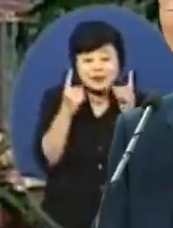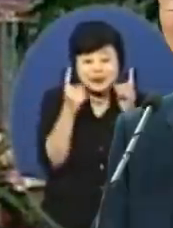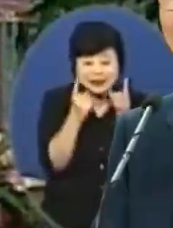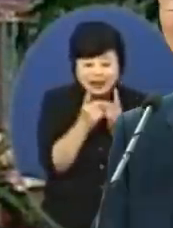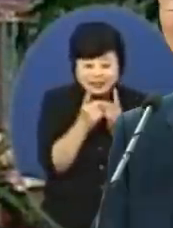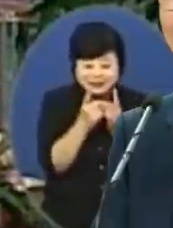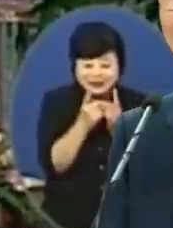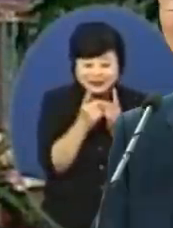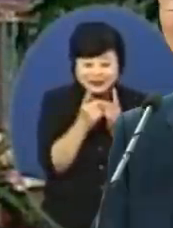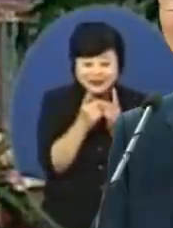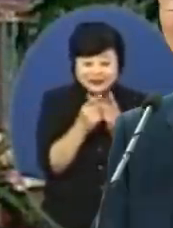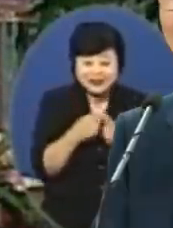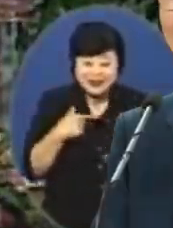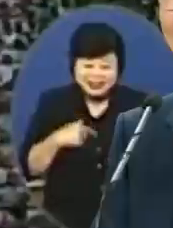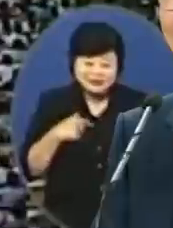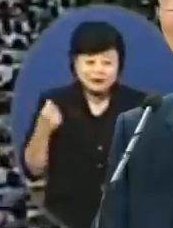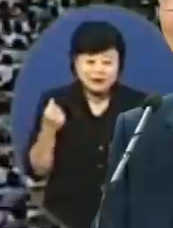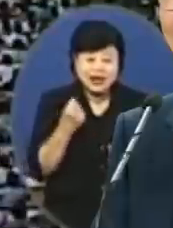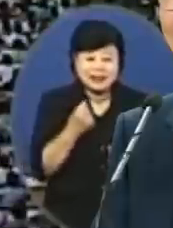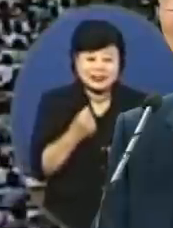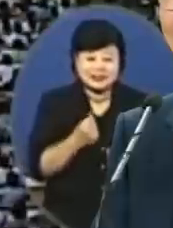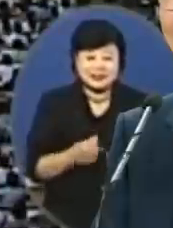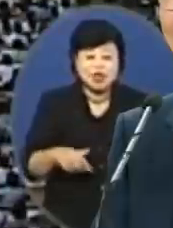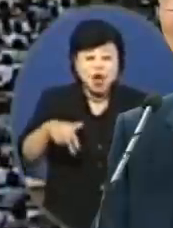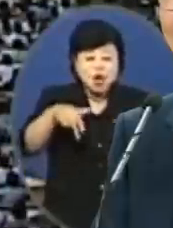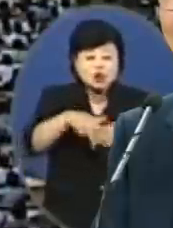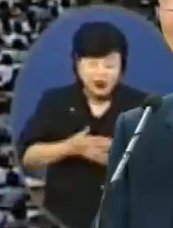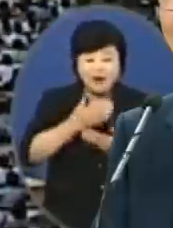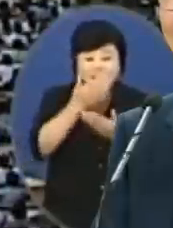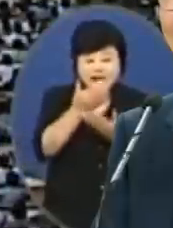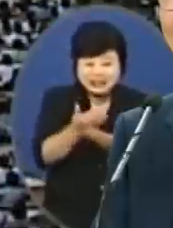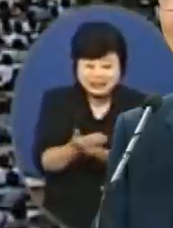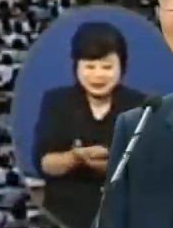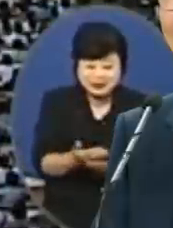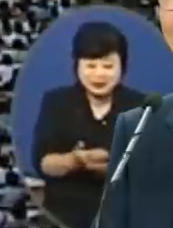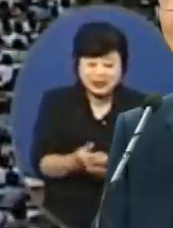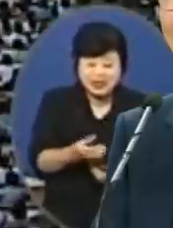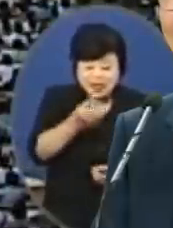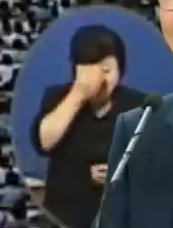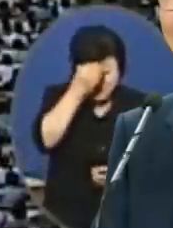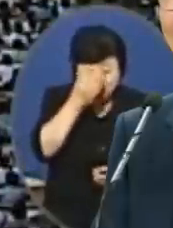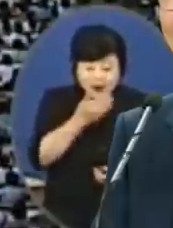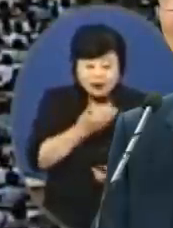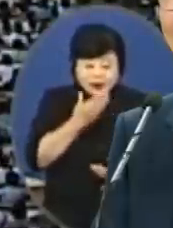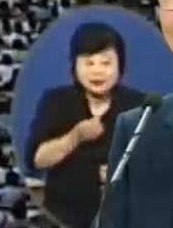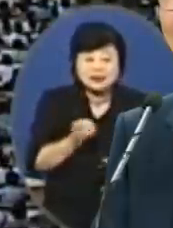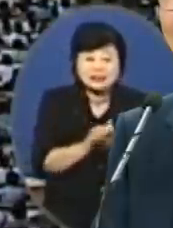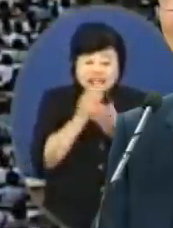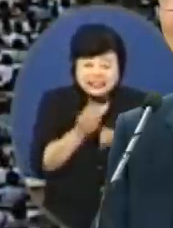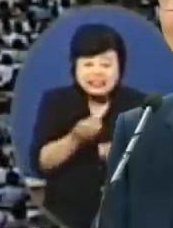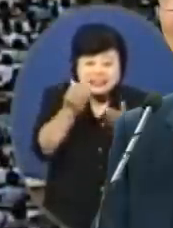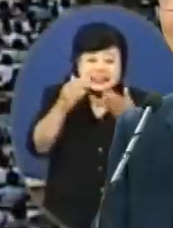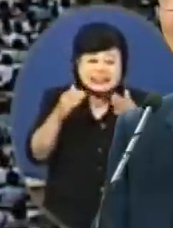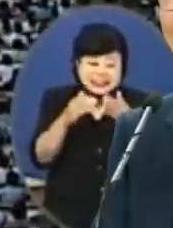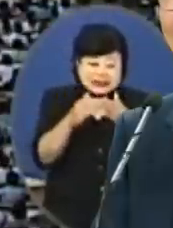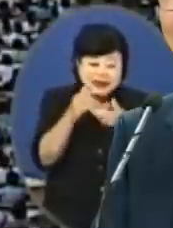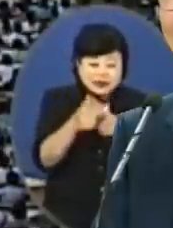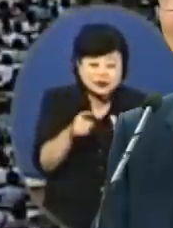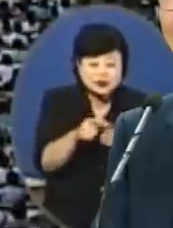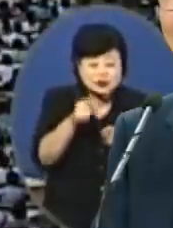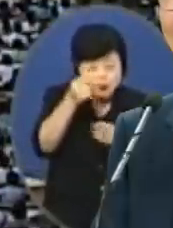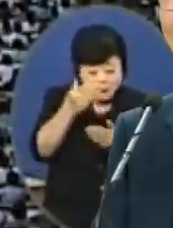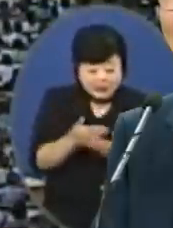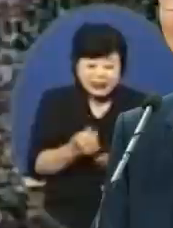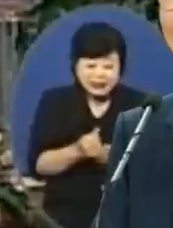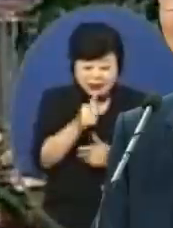만나서 기쁨을 가지는 기쁨의 종교인 것입니다. 우리 기독교는 잔치집과 같습니다. 예수님 믿고